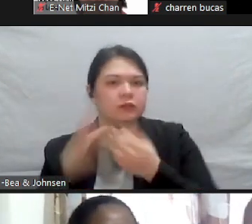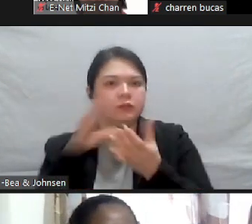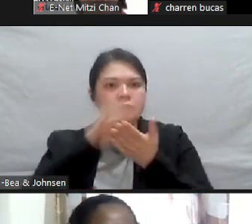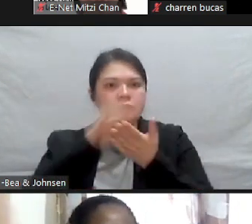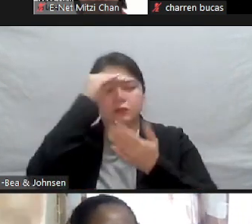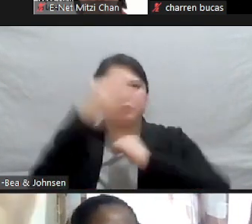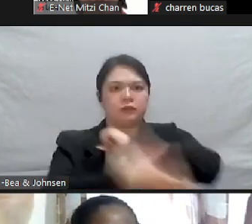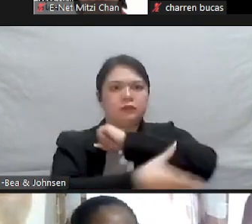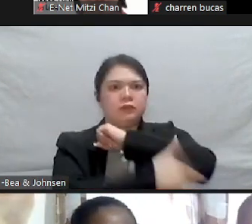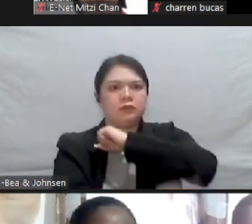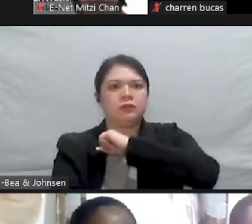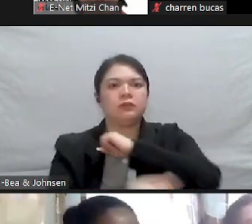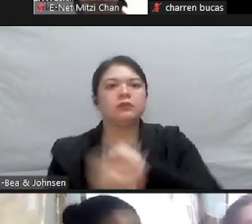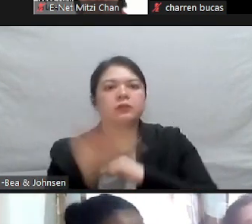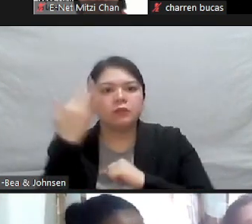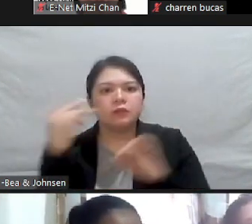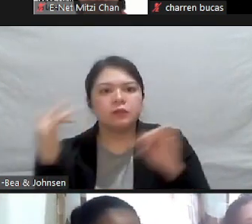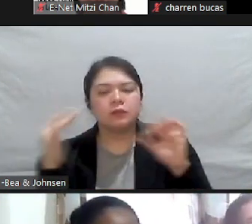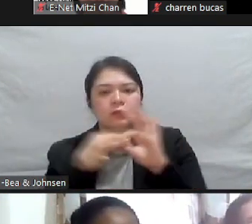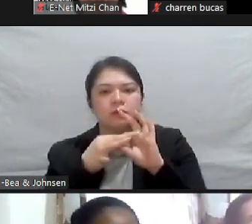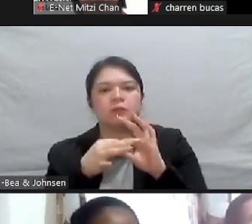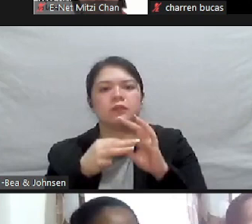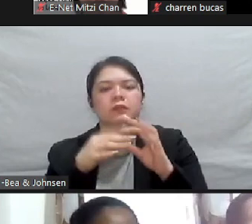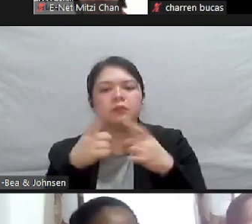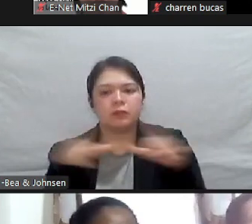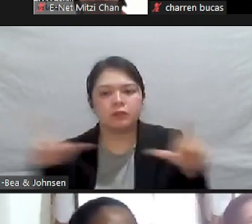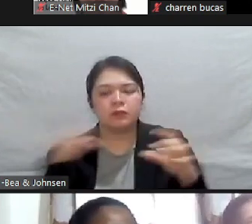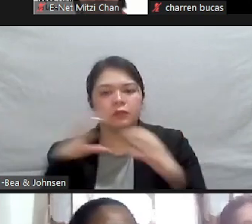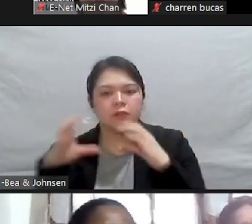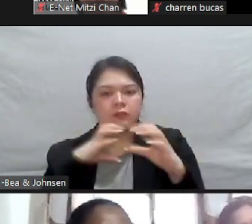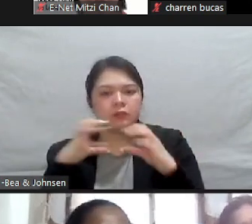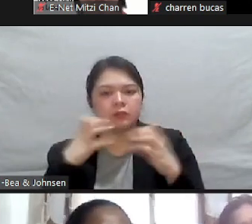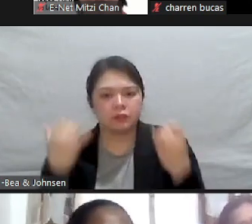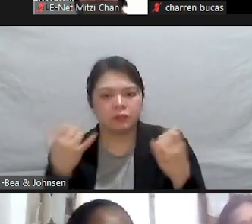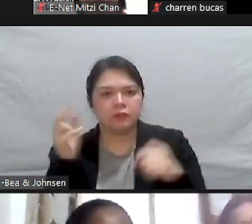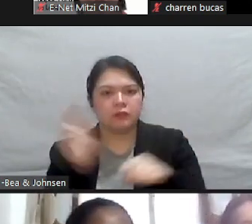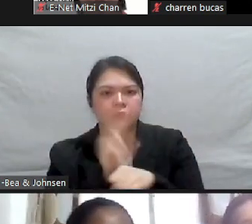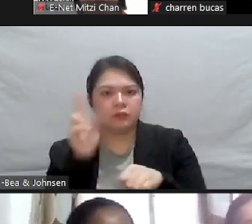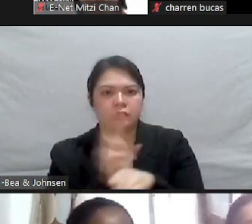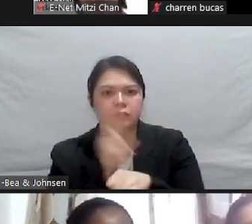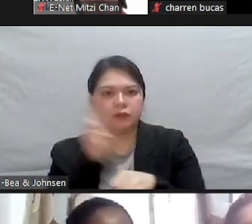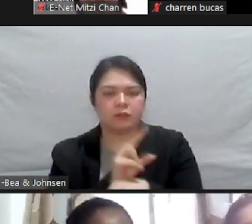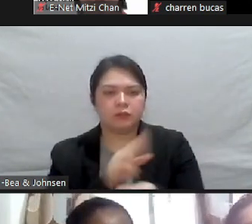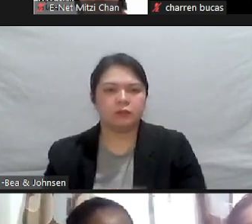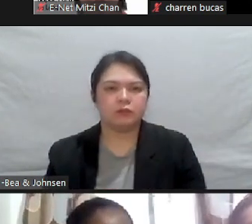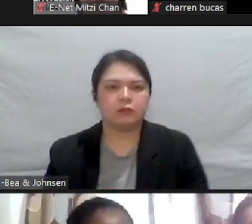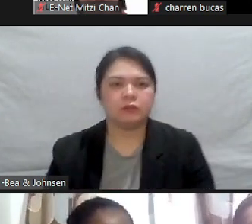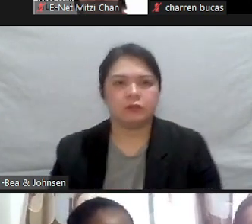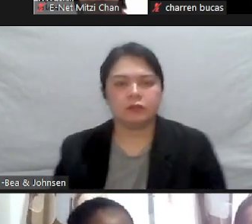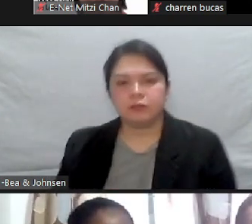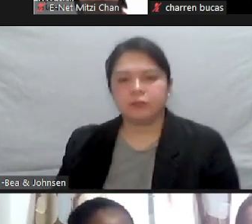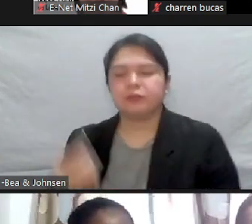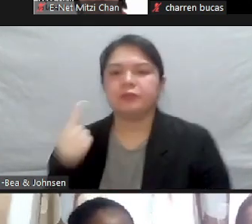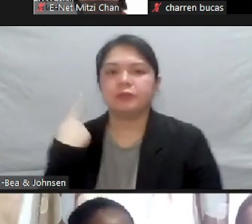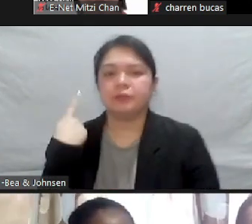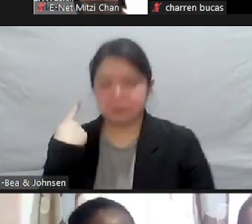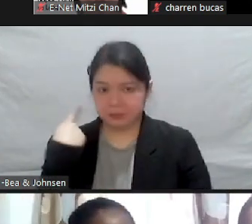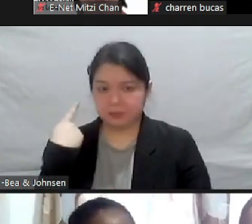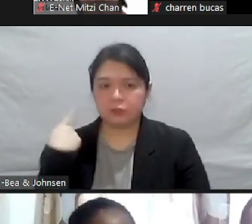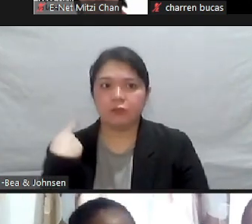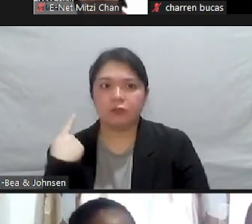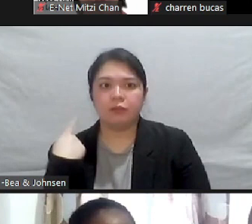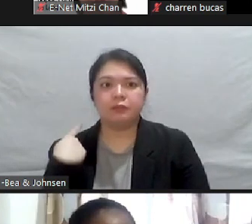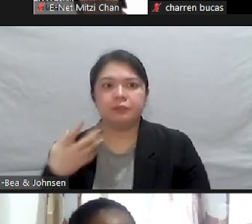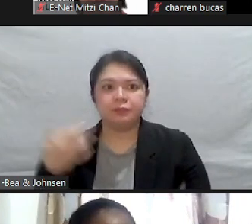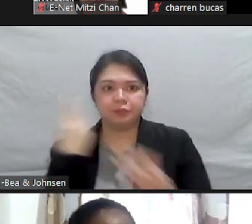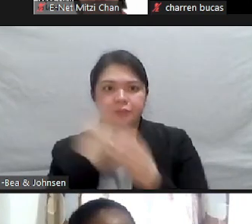may kaugnayan ito sa language of communication na ginagamit natin. At kung sakali mang